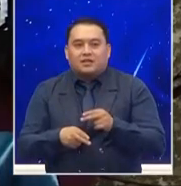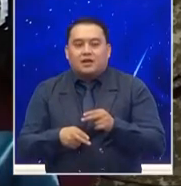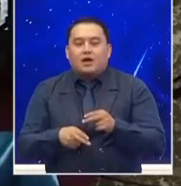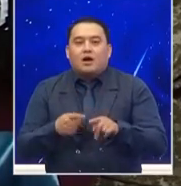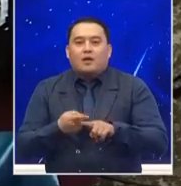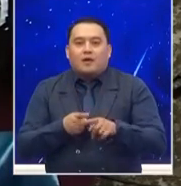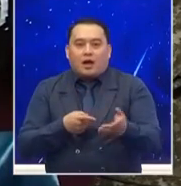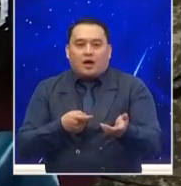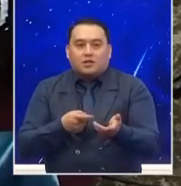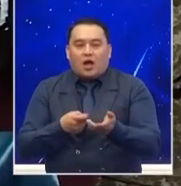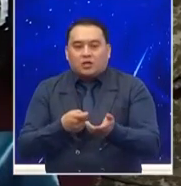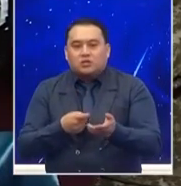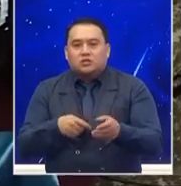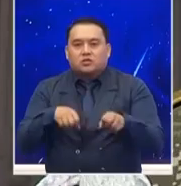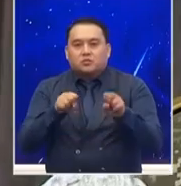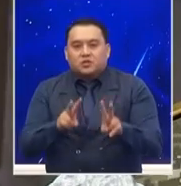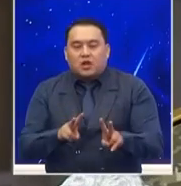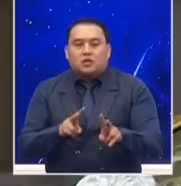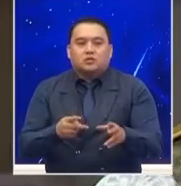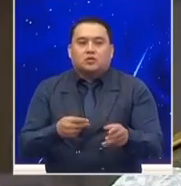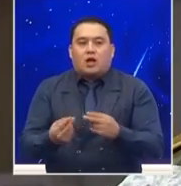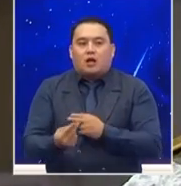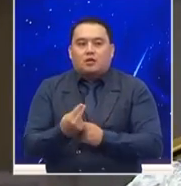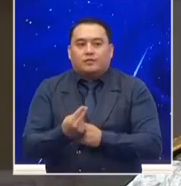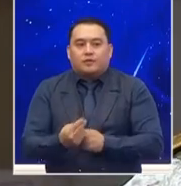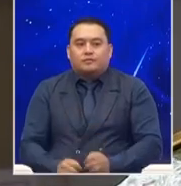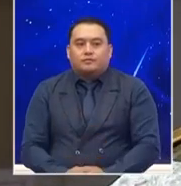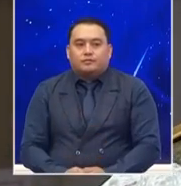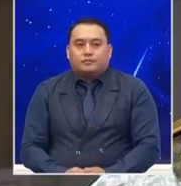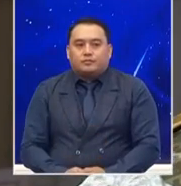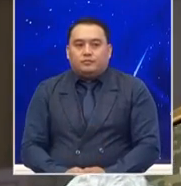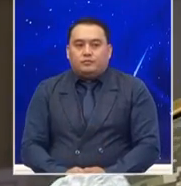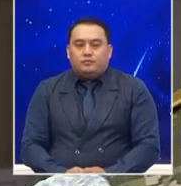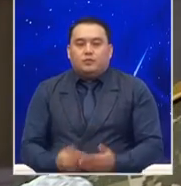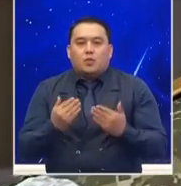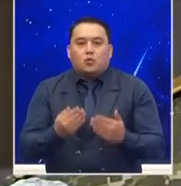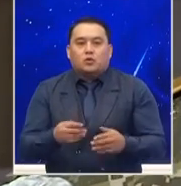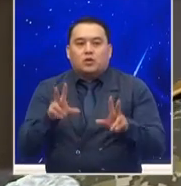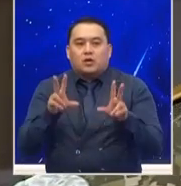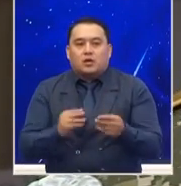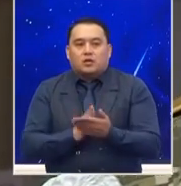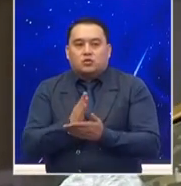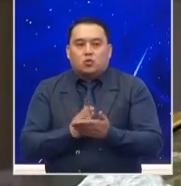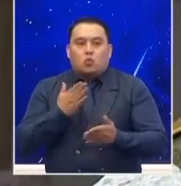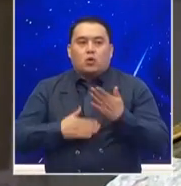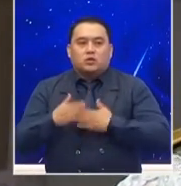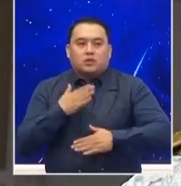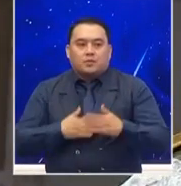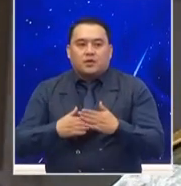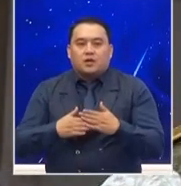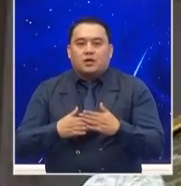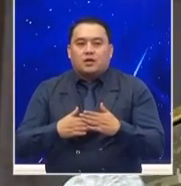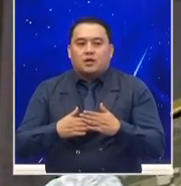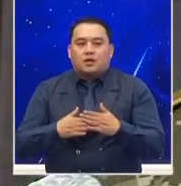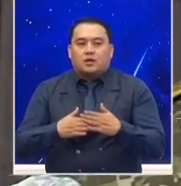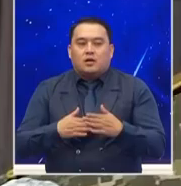және атқыш мамандықтарын игеріп шықты. Бүгінгі әскери ант қабылдаған рәсімде мен қуаныштым. Осында